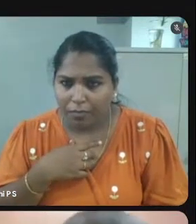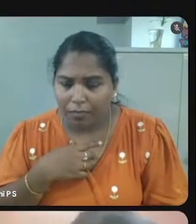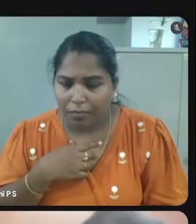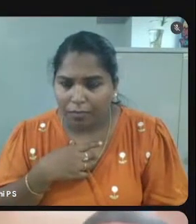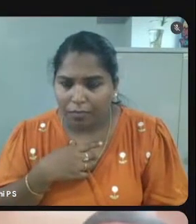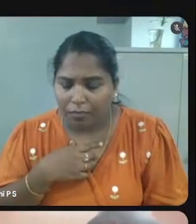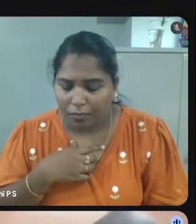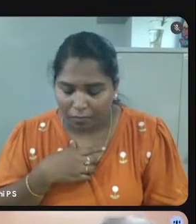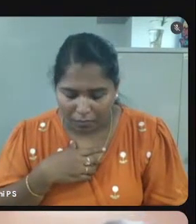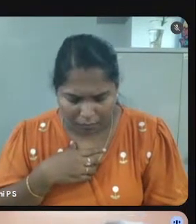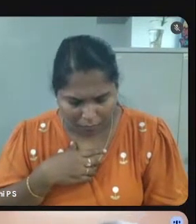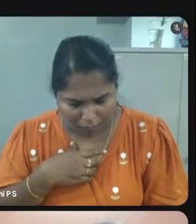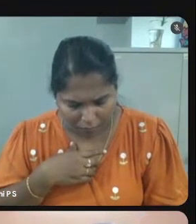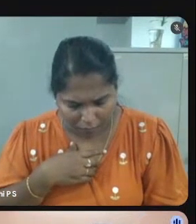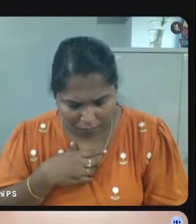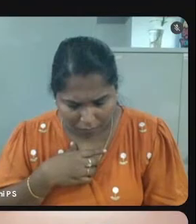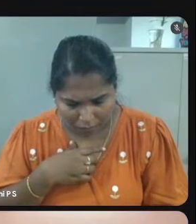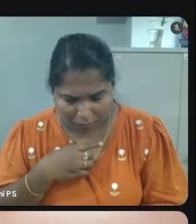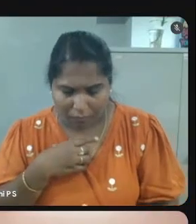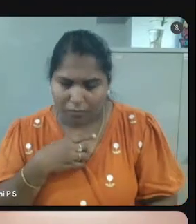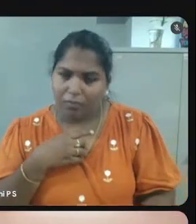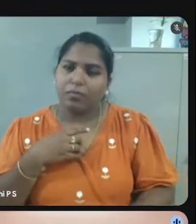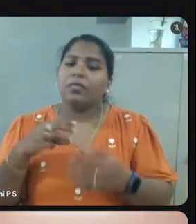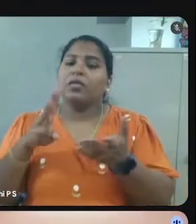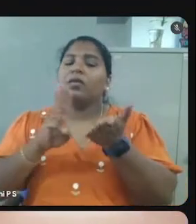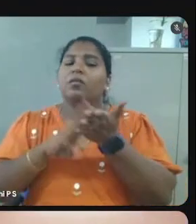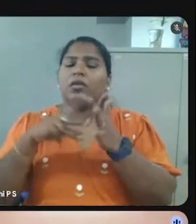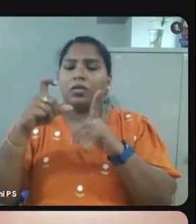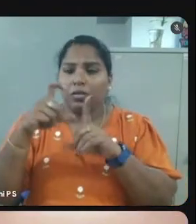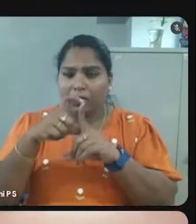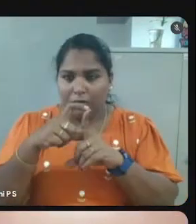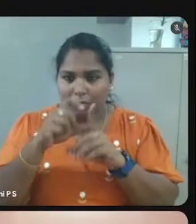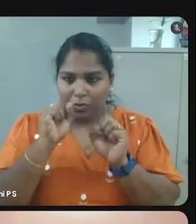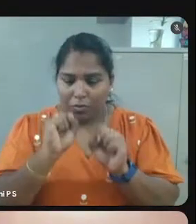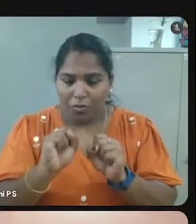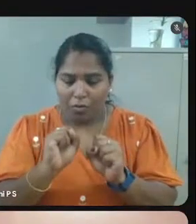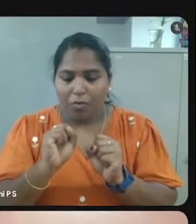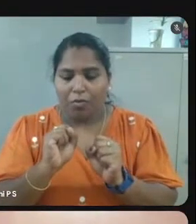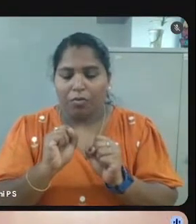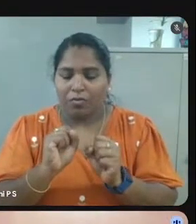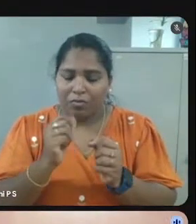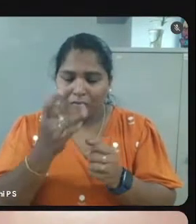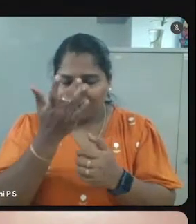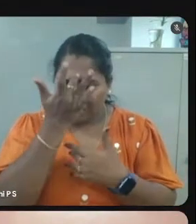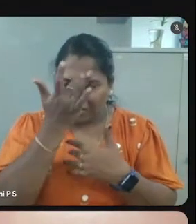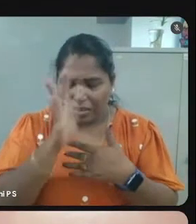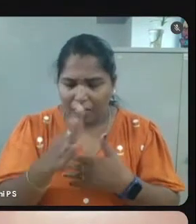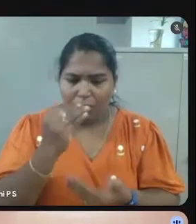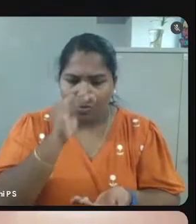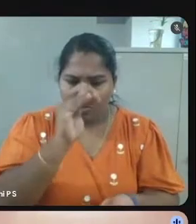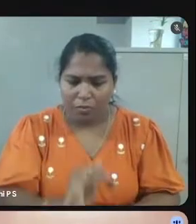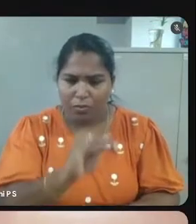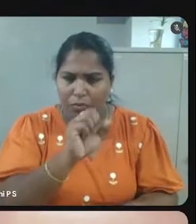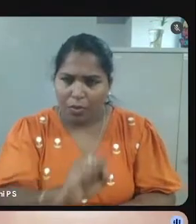ഇപ്പം നമ്മൾ മസ്കുലർ ഡിസ്ട്രോഫി പേഷ്യൻസിന്റെ പാരന്റ്സുമായിട്ട് ഡീൽ ചെയ്യുമ്പോൾ, അല്ലെങ്കിൽ ഇവർക്ക് മാസ്റ്റർബേഷൻ